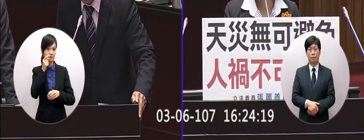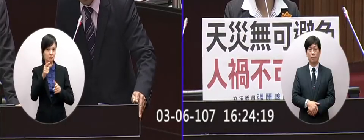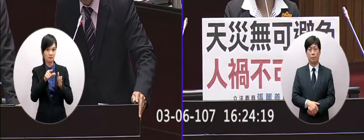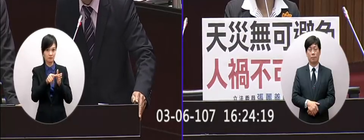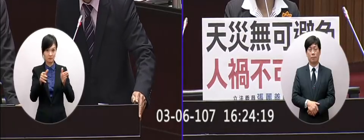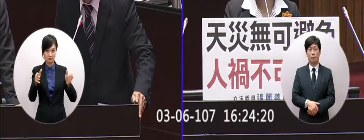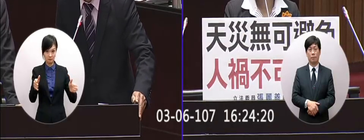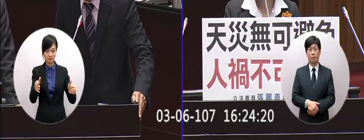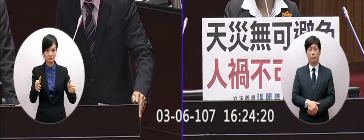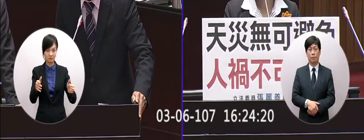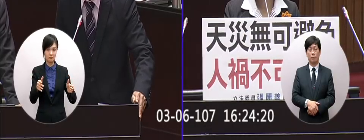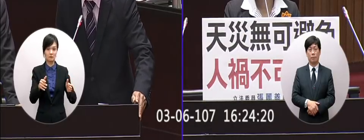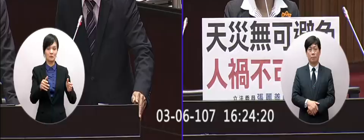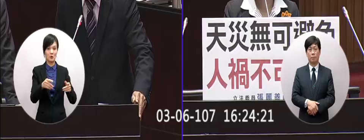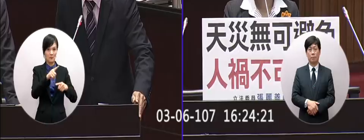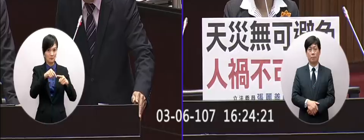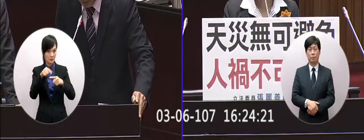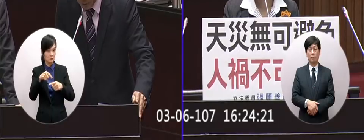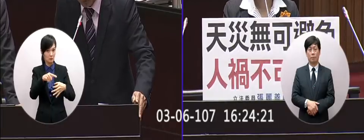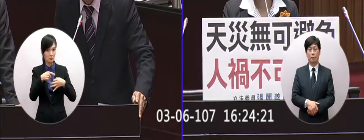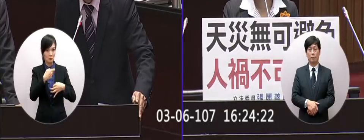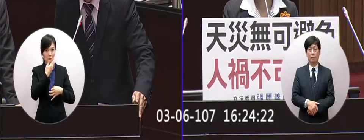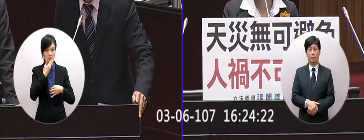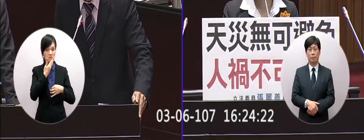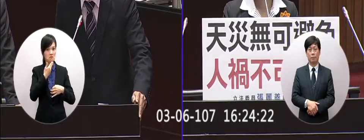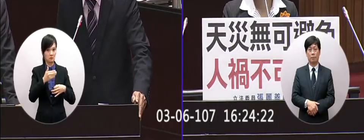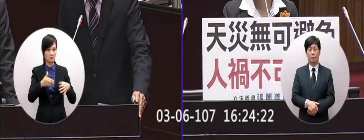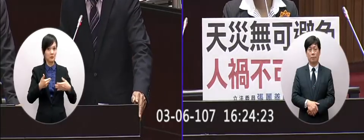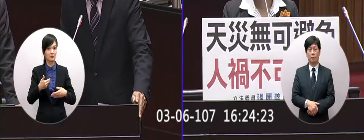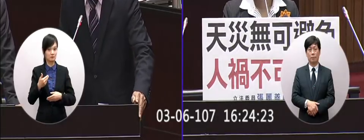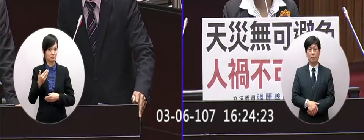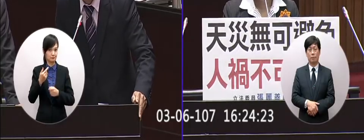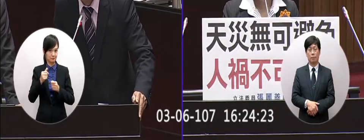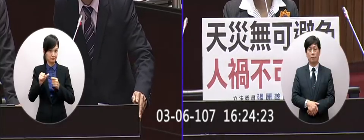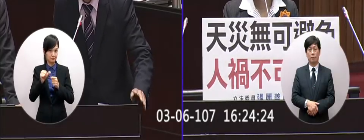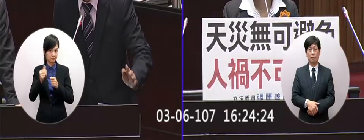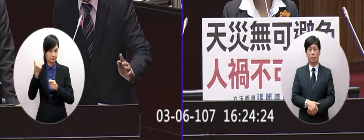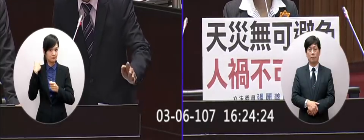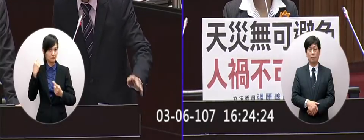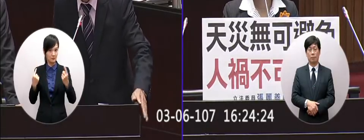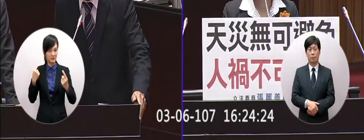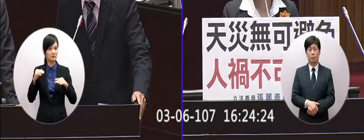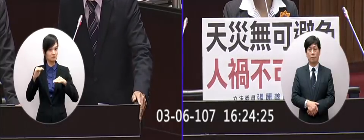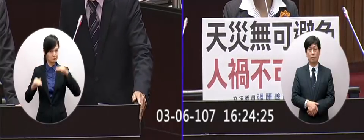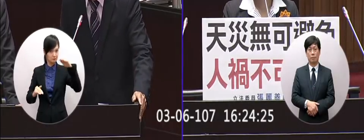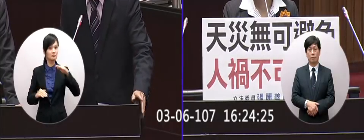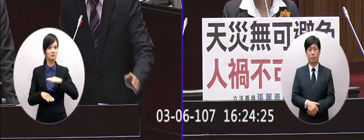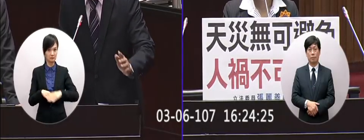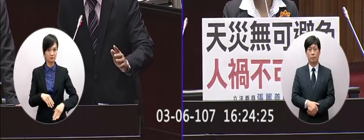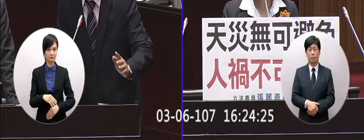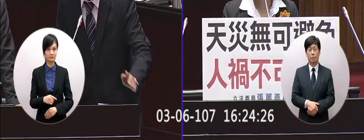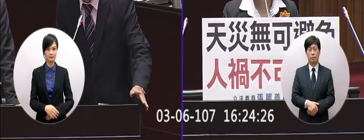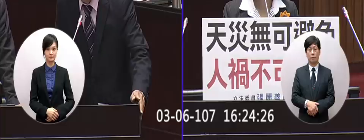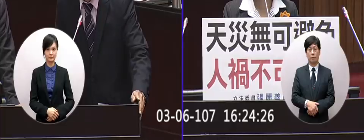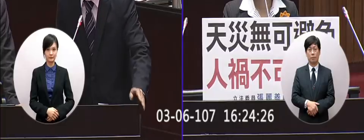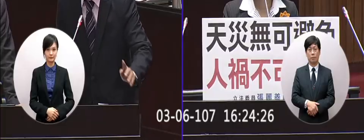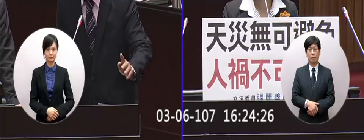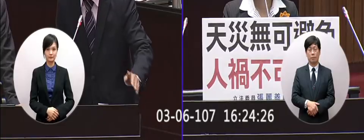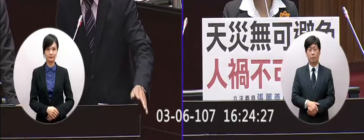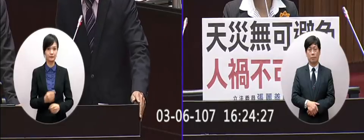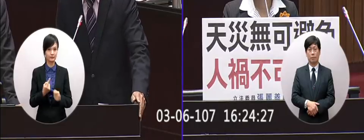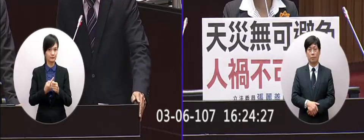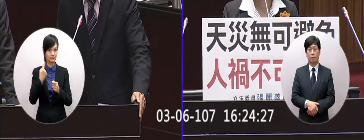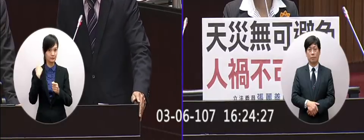比过去五年搁较悬，这阮绝对做会到。我会使予你所有的统计数据，去